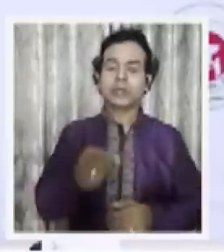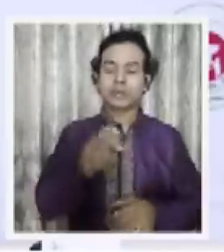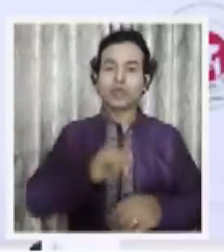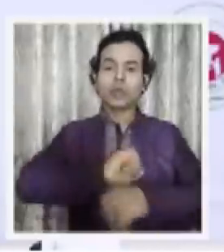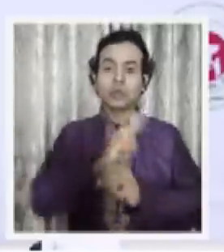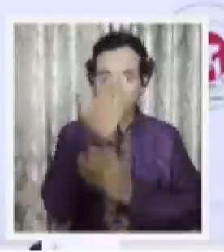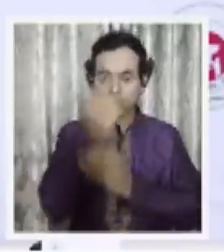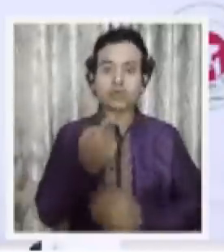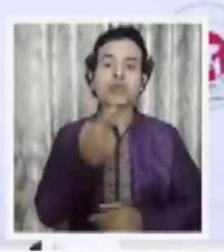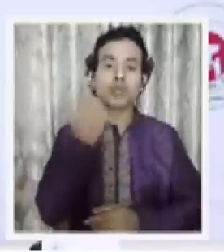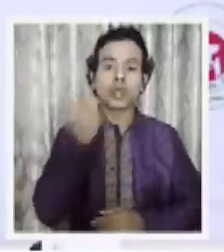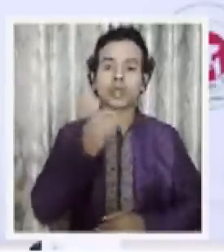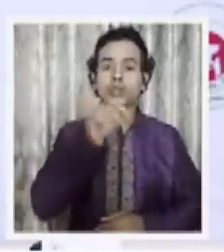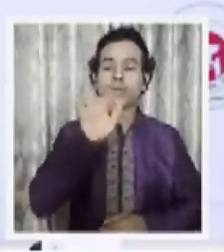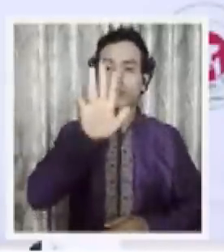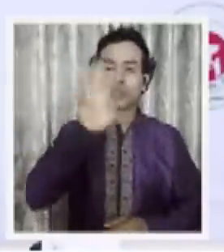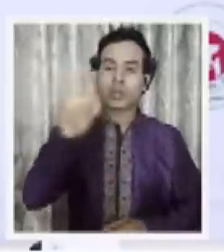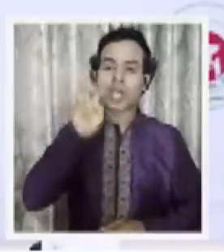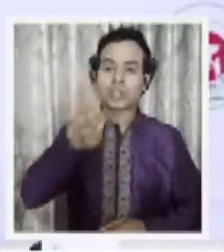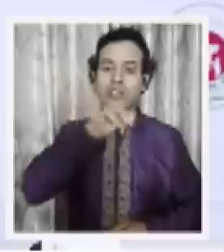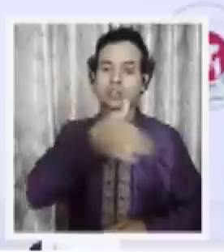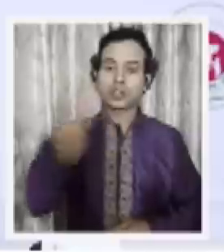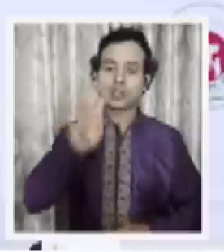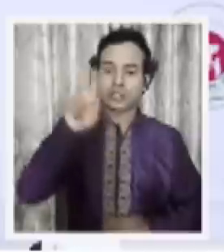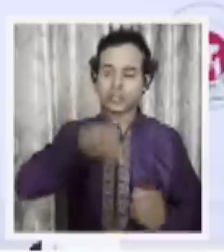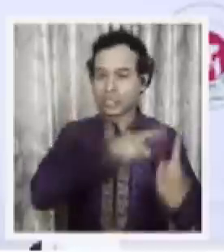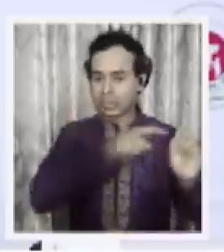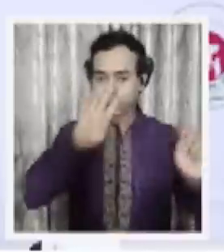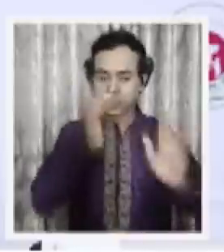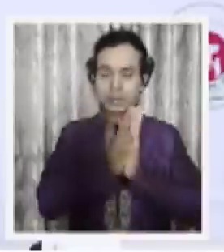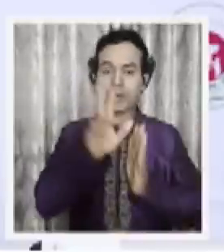55,641 জন, এ পর্যন্ত দক্ষিণ পূর্ব এশিয়ায় শনাক্ত